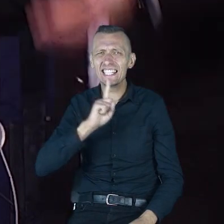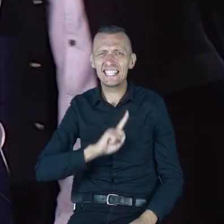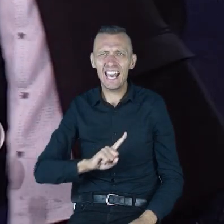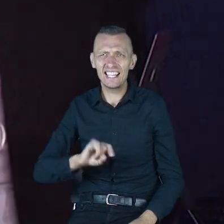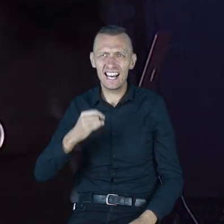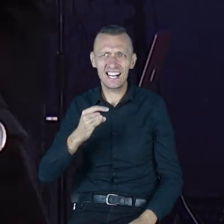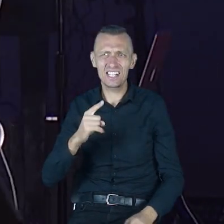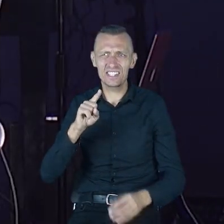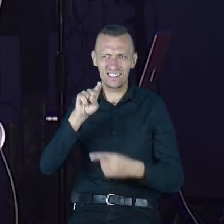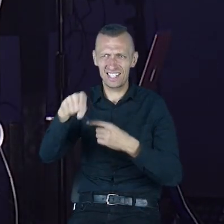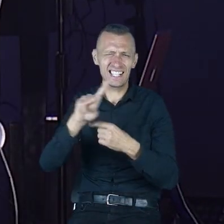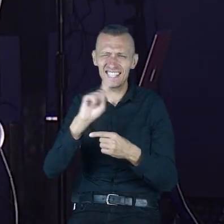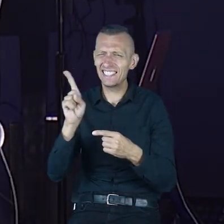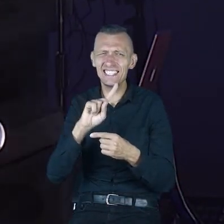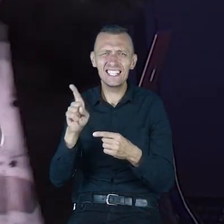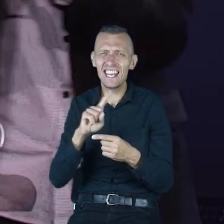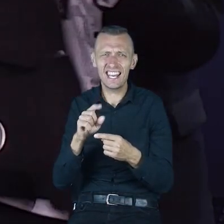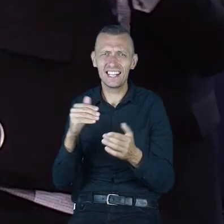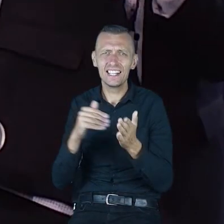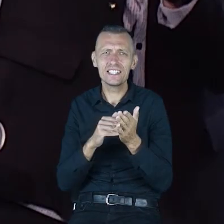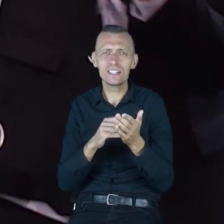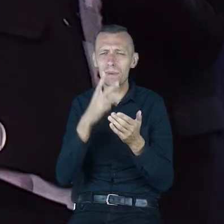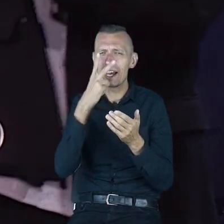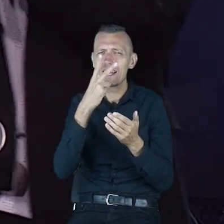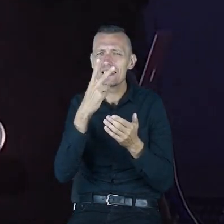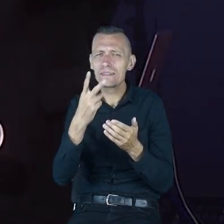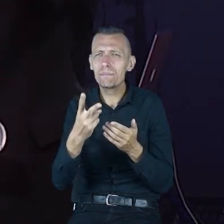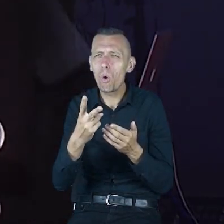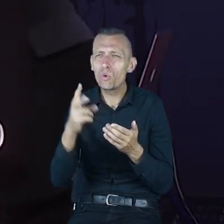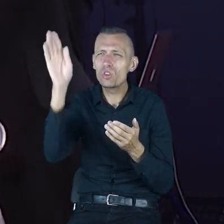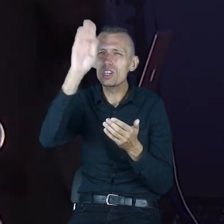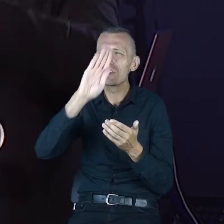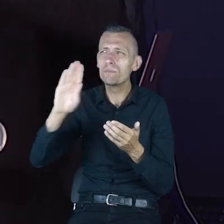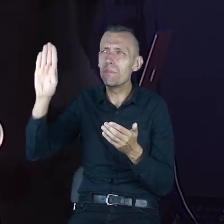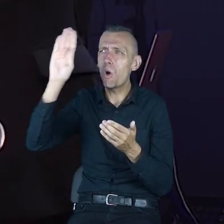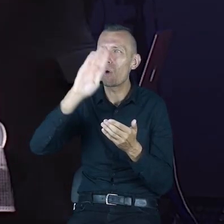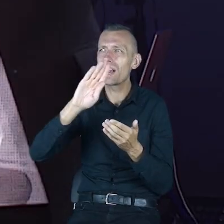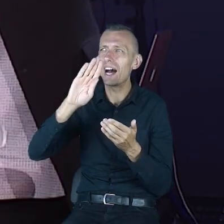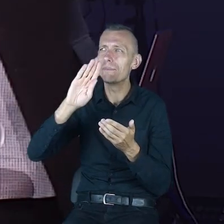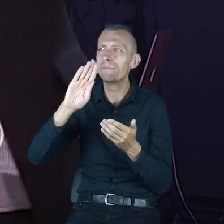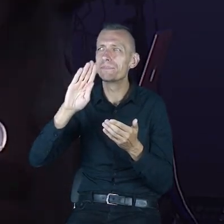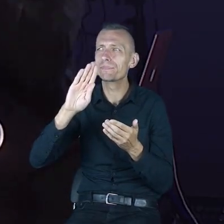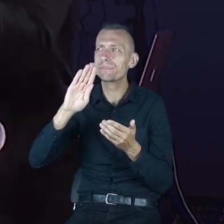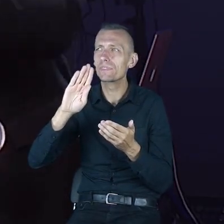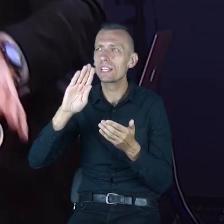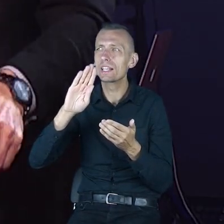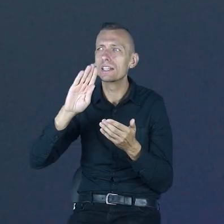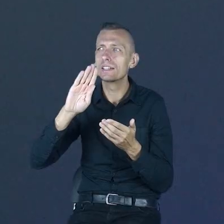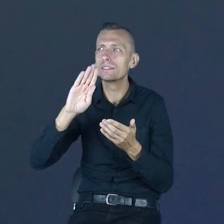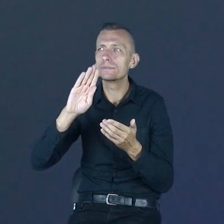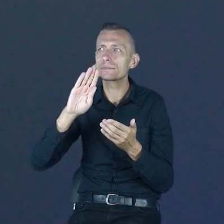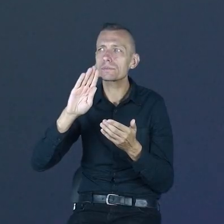i niechaj twoja moc płynąca, niechaj twoja siła płynie z mojej mocy, mówi Bóg, przez z mojego